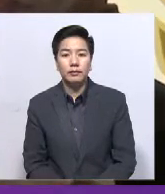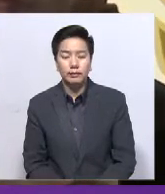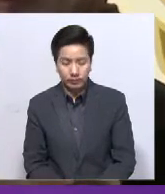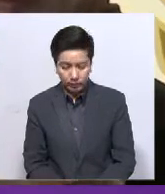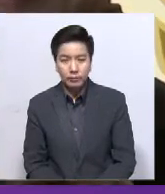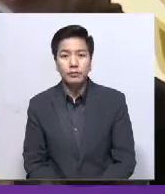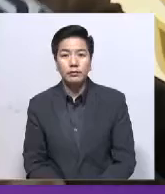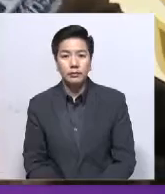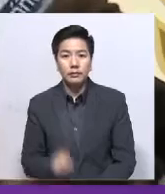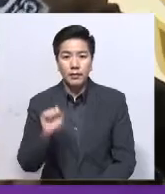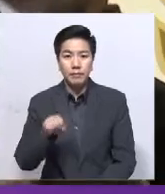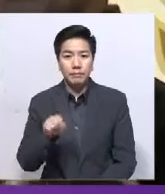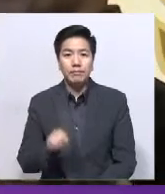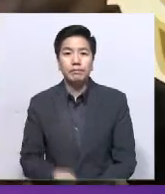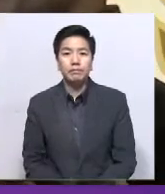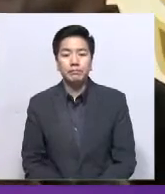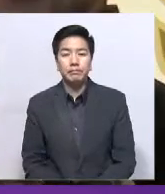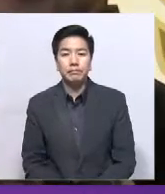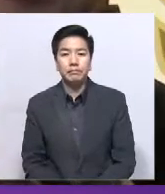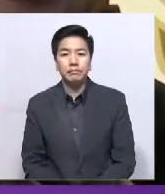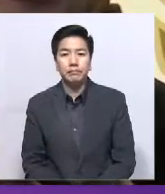ครับครับ